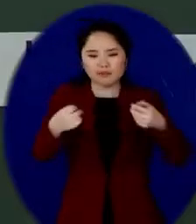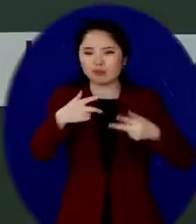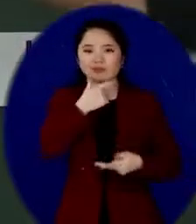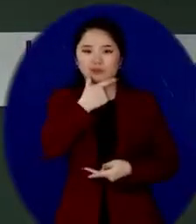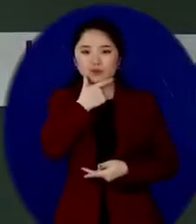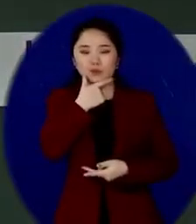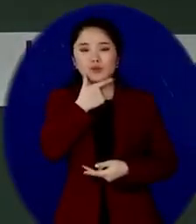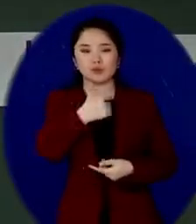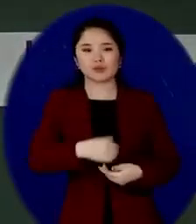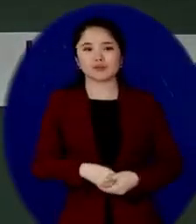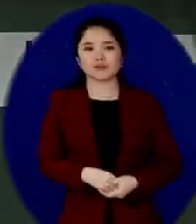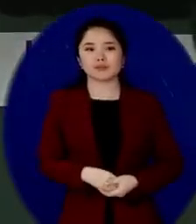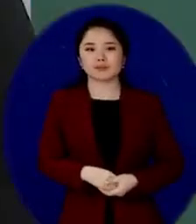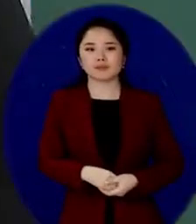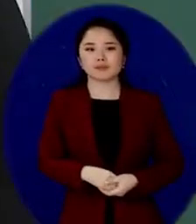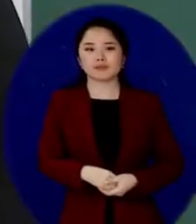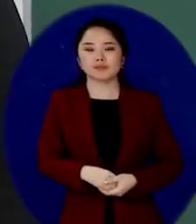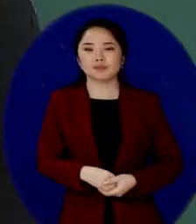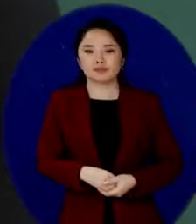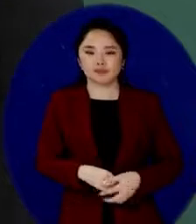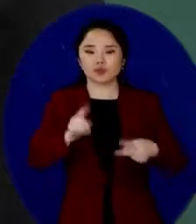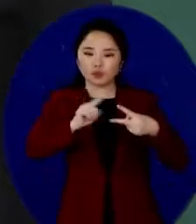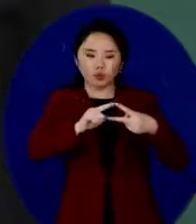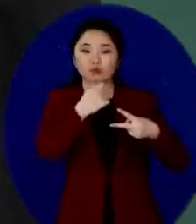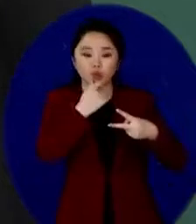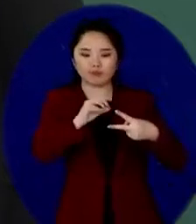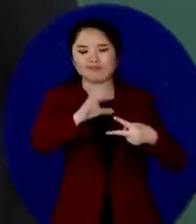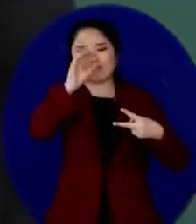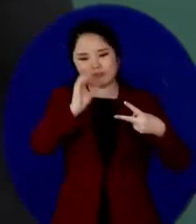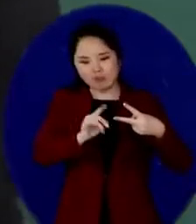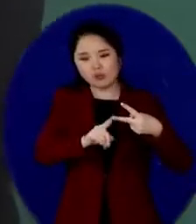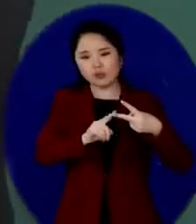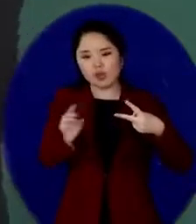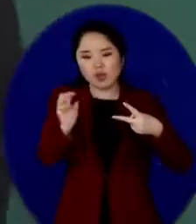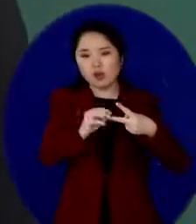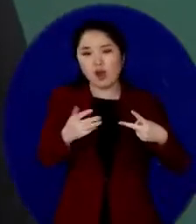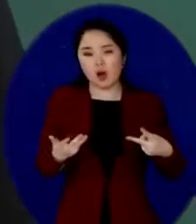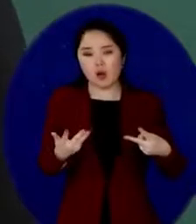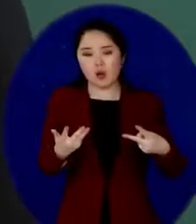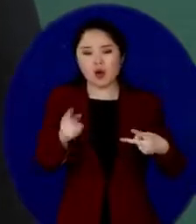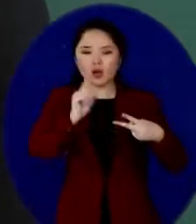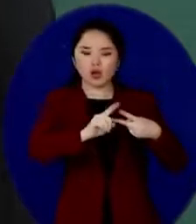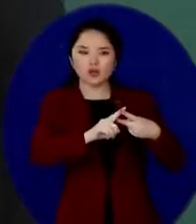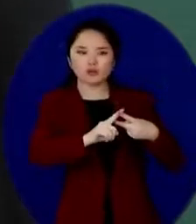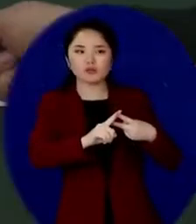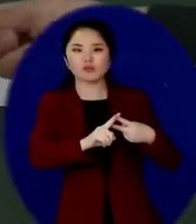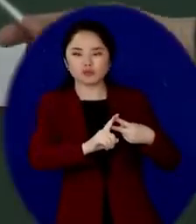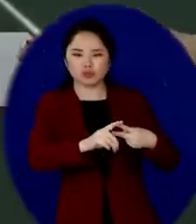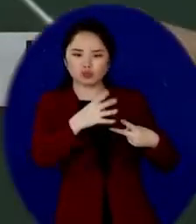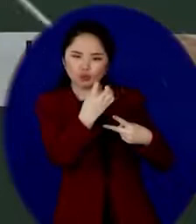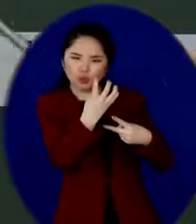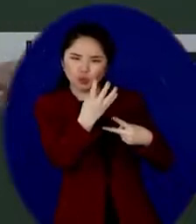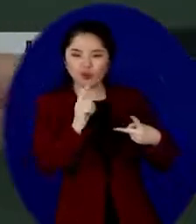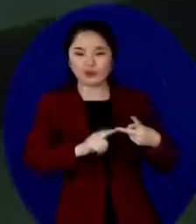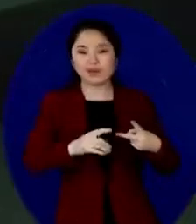байх. Тэгвэл энд байрлуулъя. Тэгвэл эхнийх нь 1-дүгээр хэсэг нь